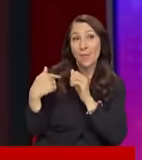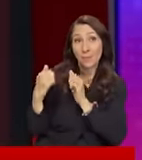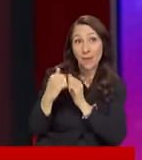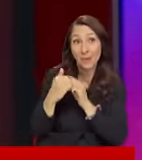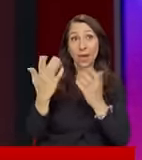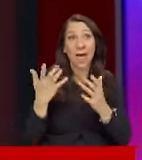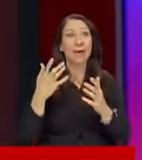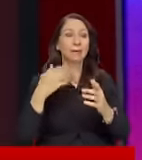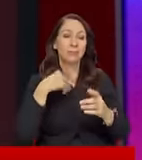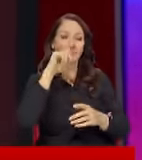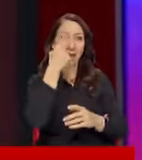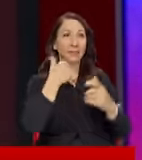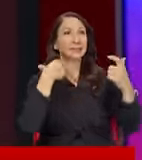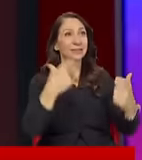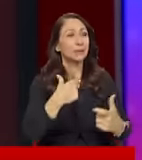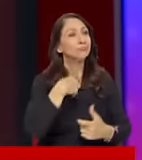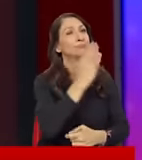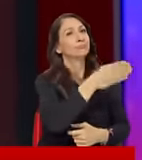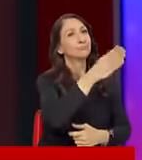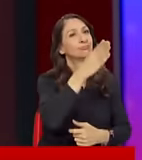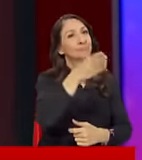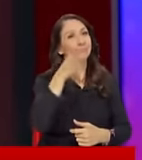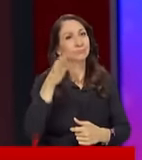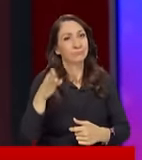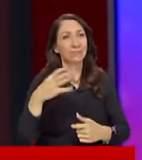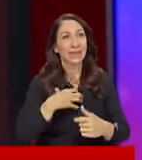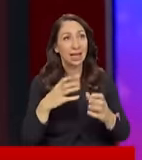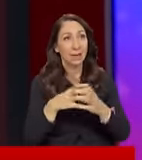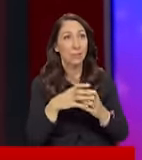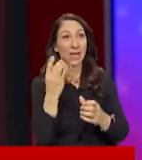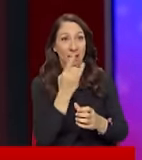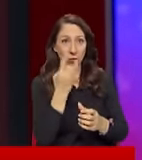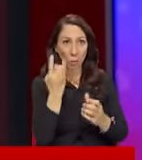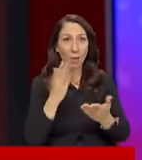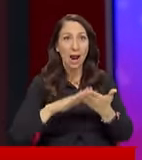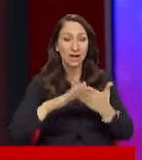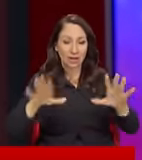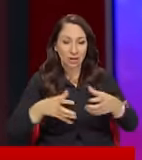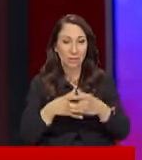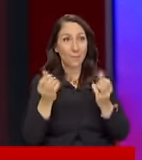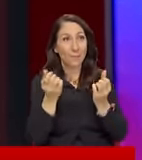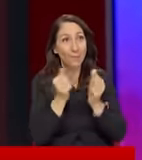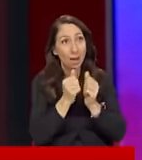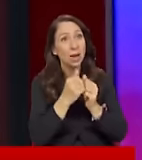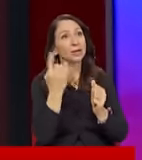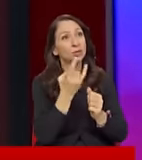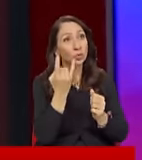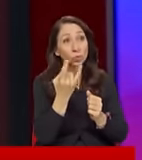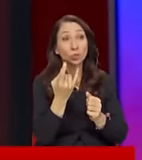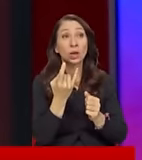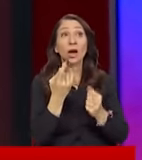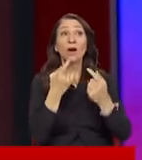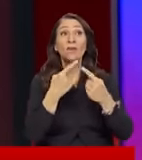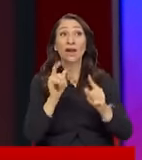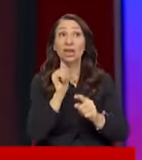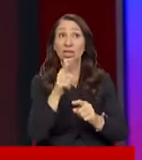hem Ekrem'siz. Ben de sahalarda tek başıma kendi ekibimle beraber, arkadaşlarımla beraber sahaya iniyoruz.